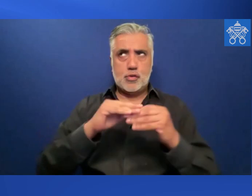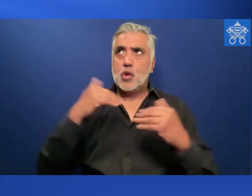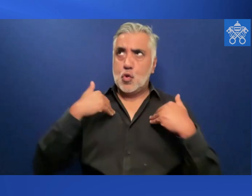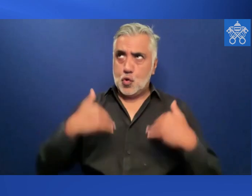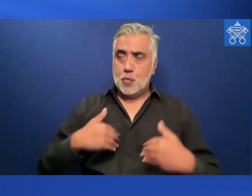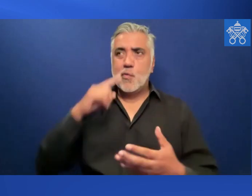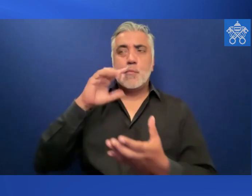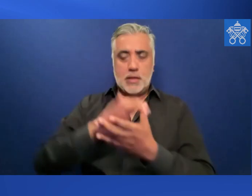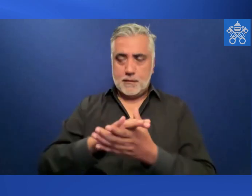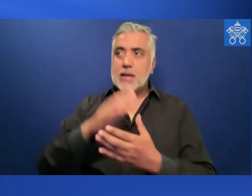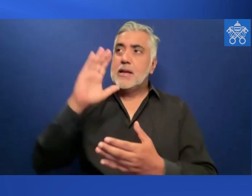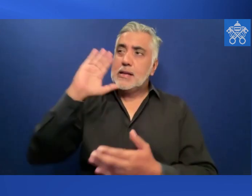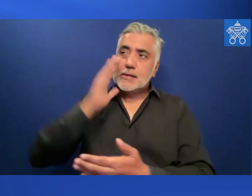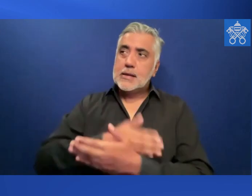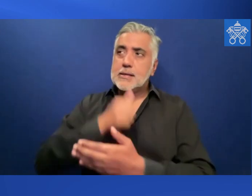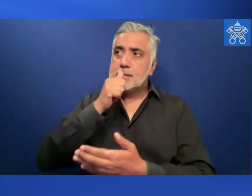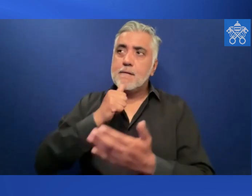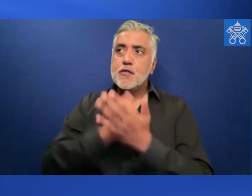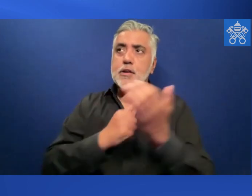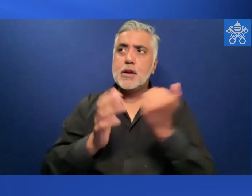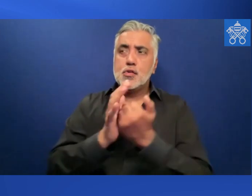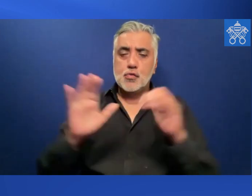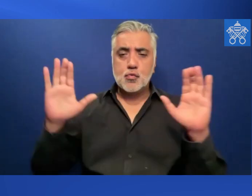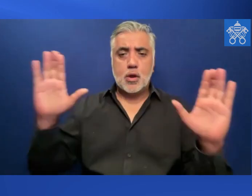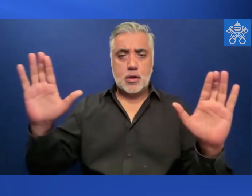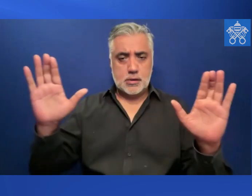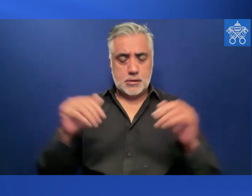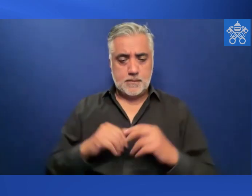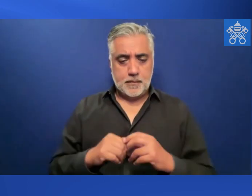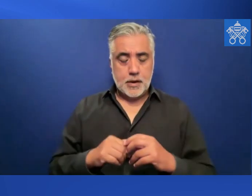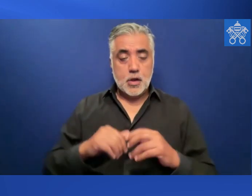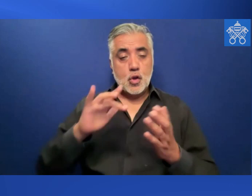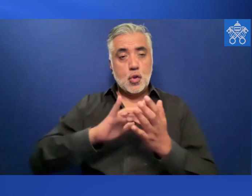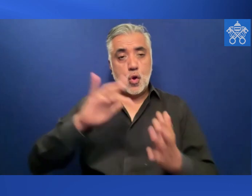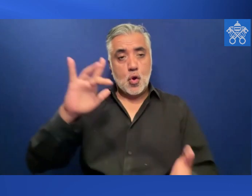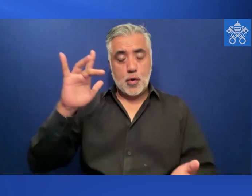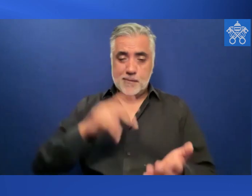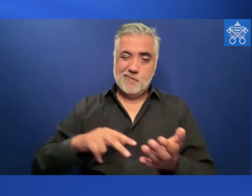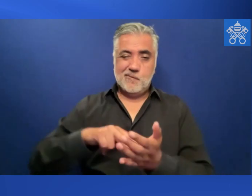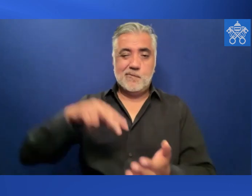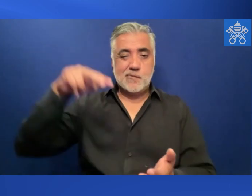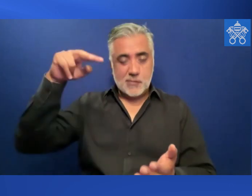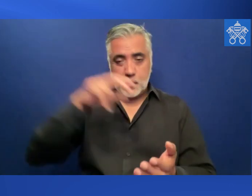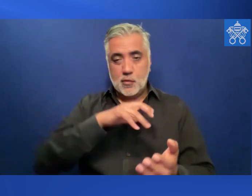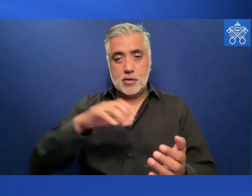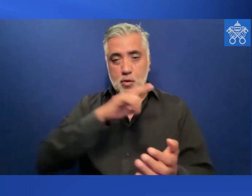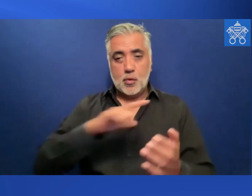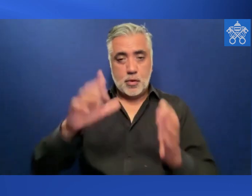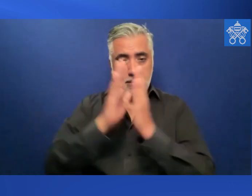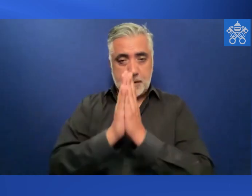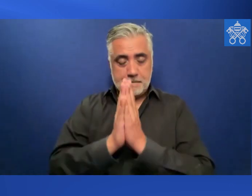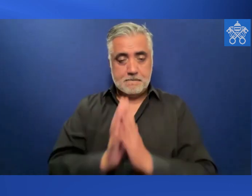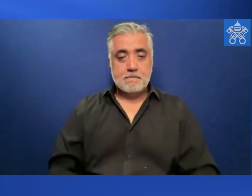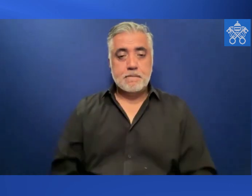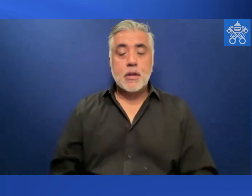Christum Dominum nostrum. Amen. Gloria Patri et Filio et Spiritui Sancto. Sicut erat in principio et nunc et